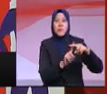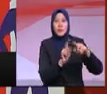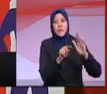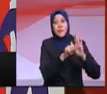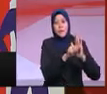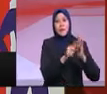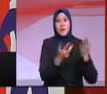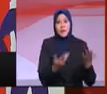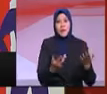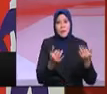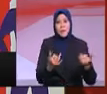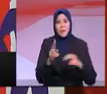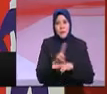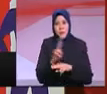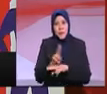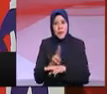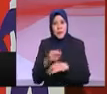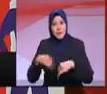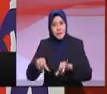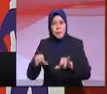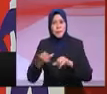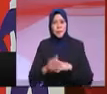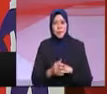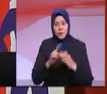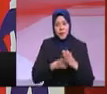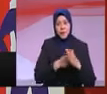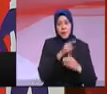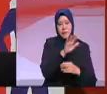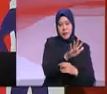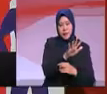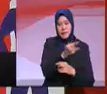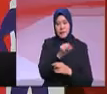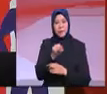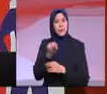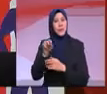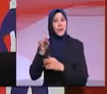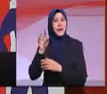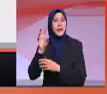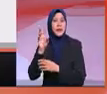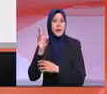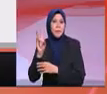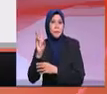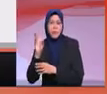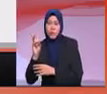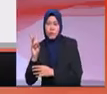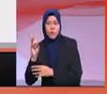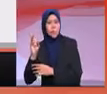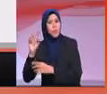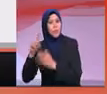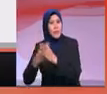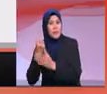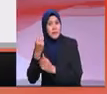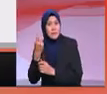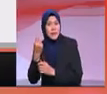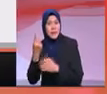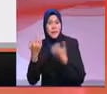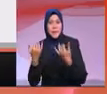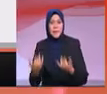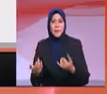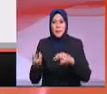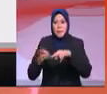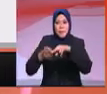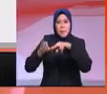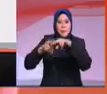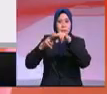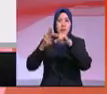pakai, dan kita lihat daripada bulan Mei, Jun, Julai dan sebagainya hingga kini peningkatan kes yang kita